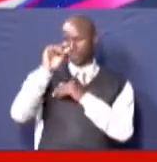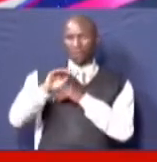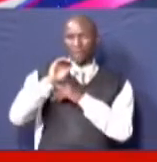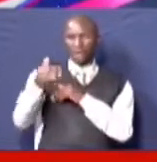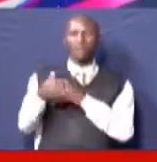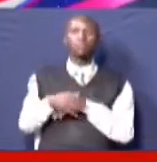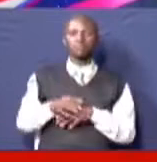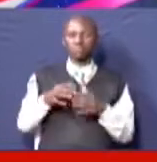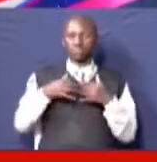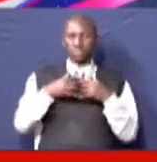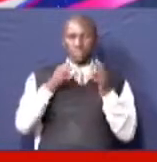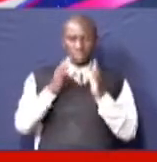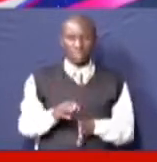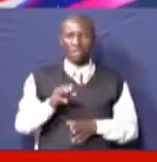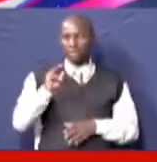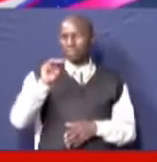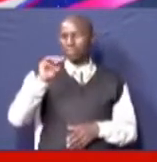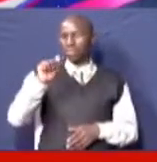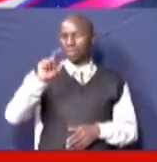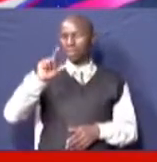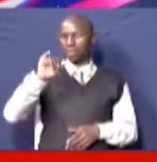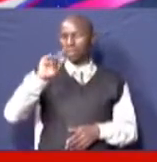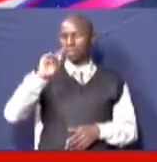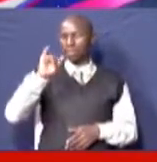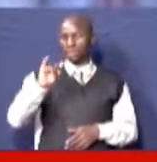kaundini su engineer Francis Maleti.